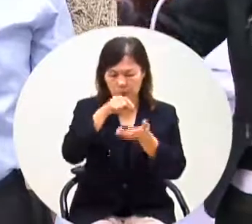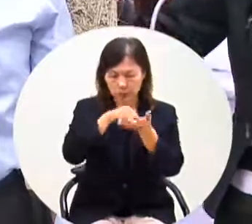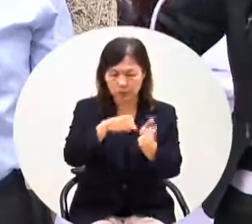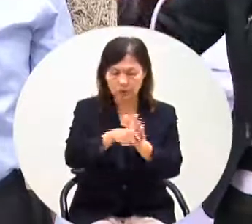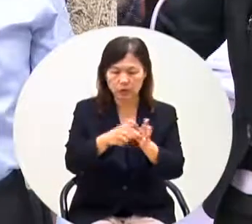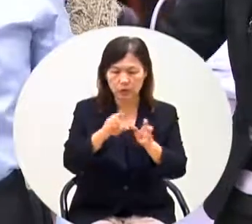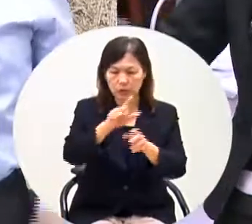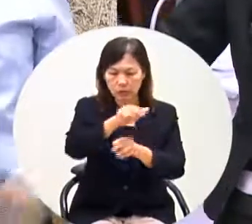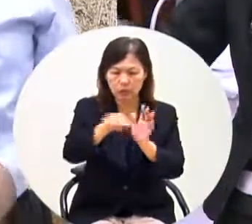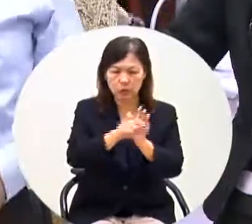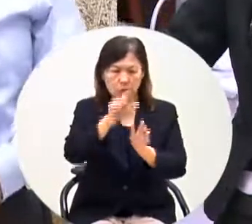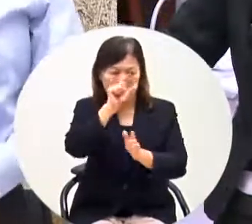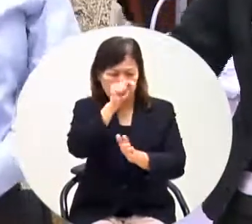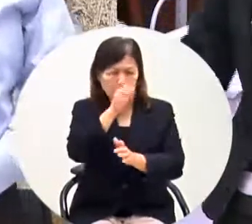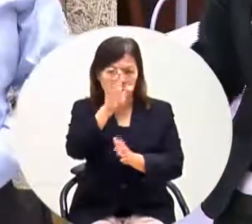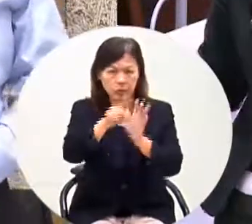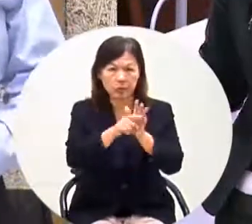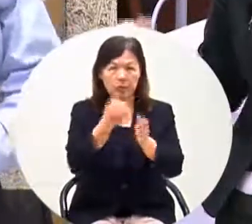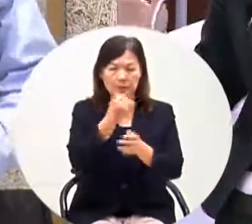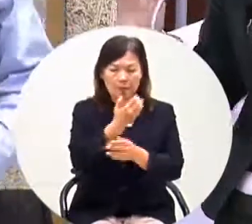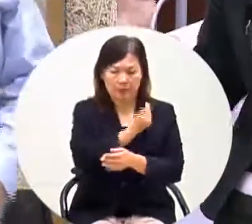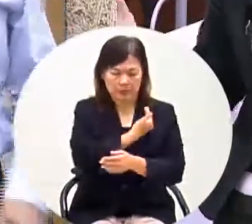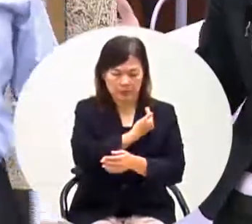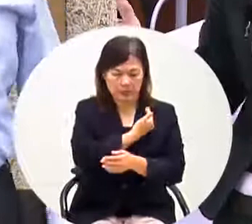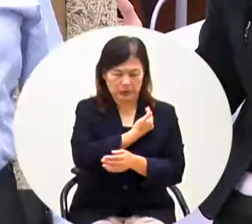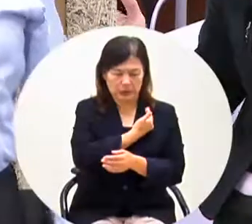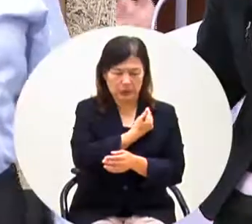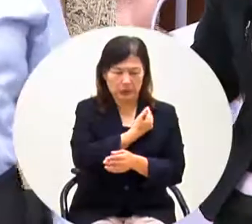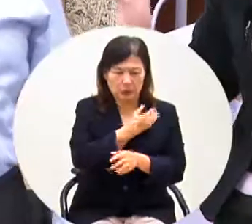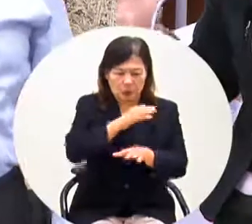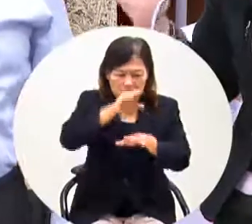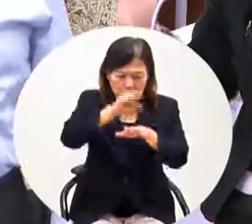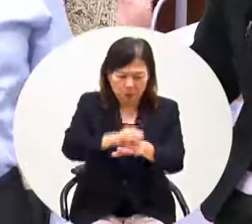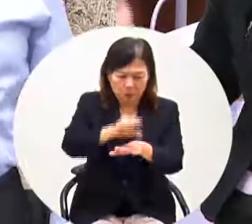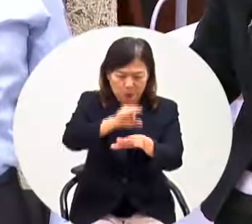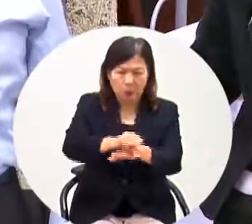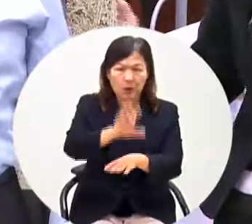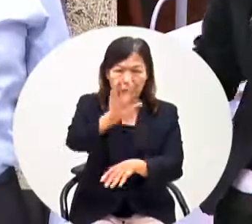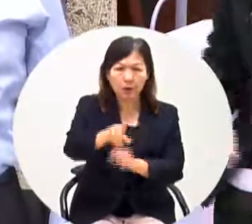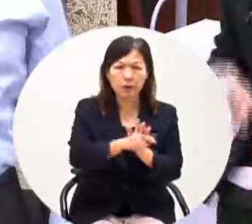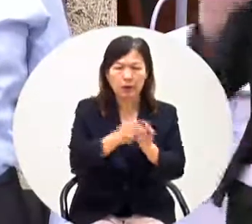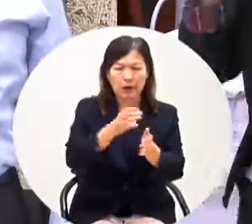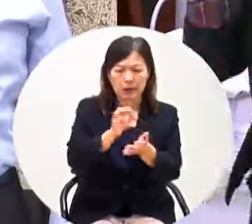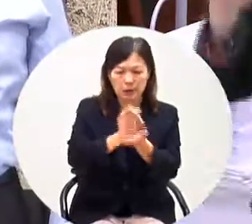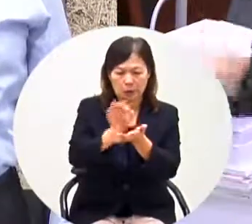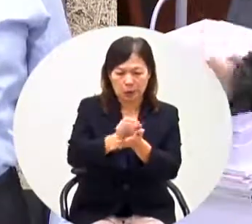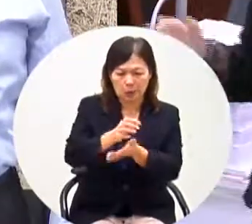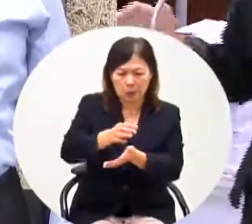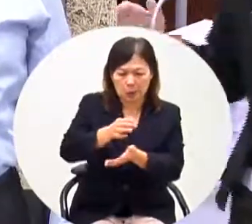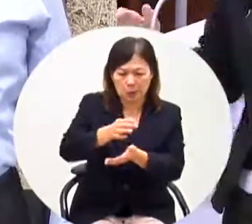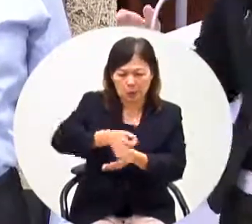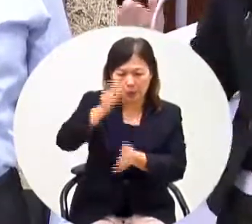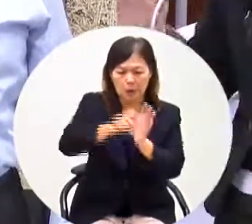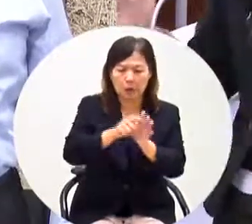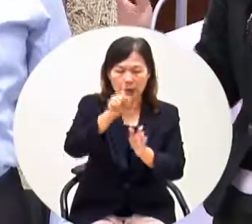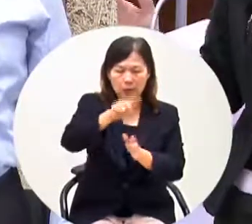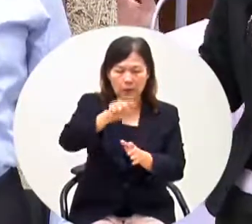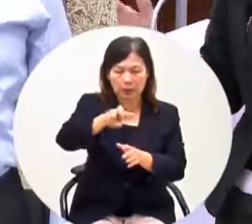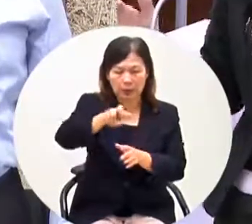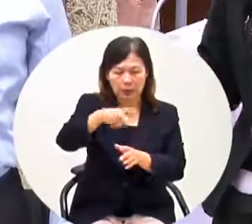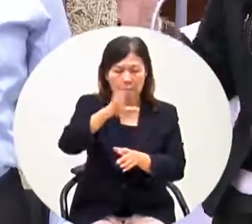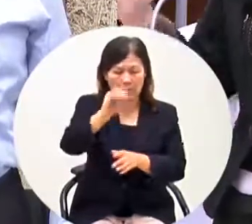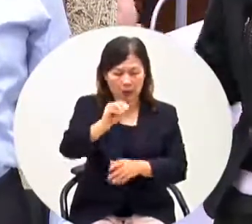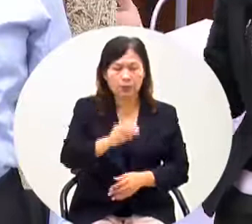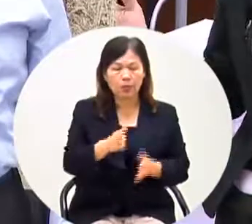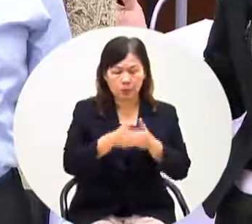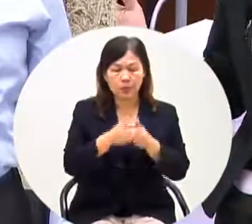可以耐重击重压的，所以成本高，必须要1200万所以呢牵扯到